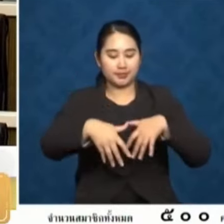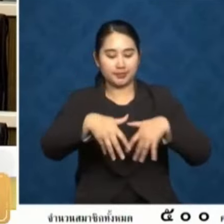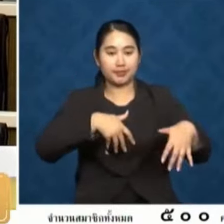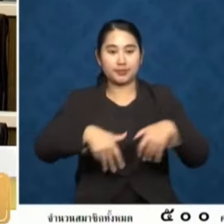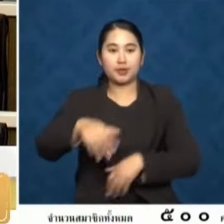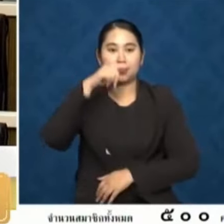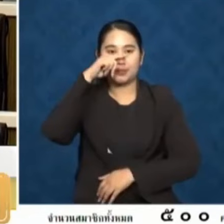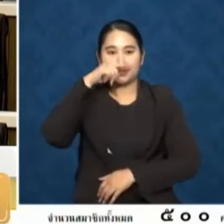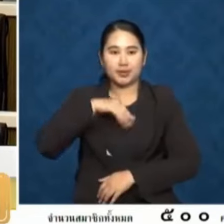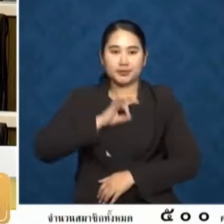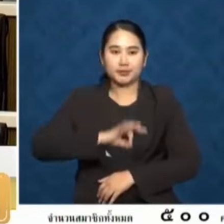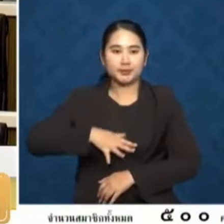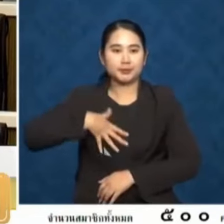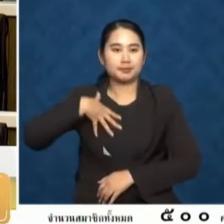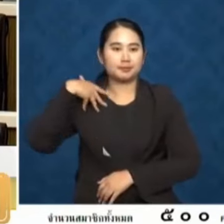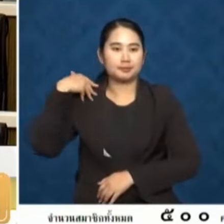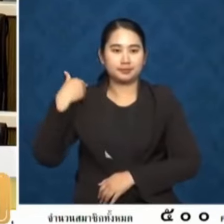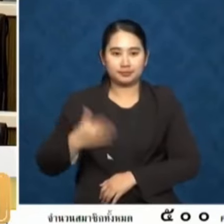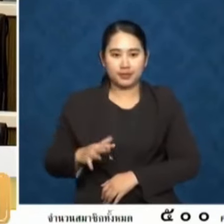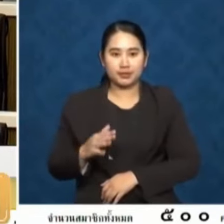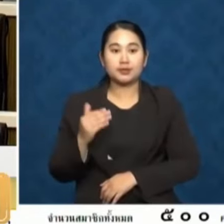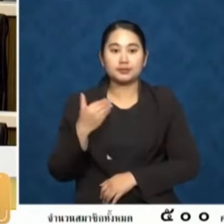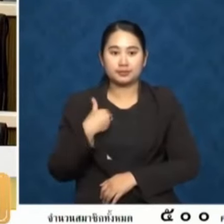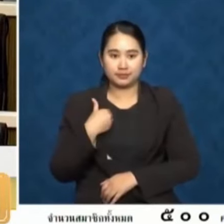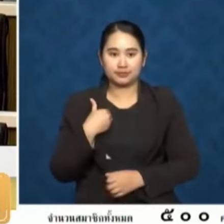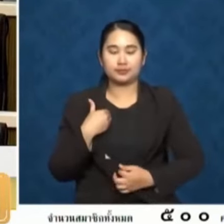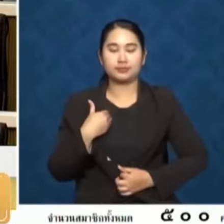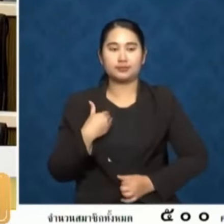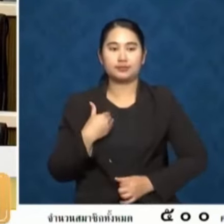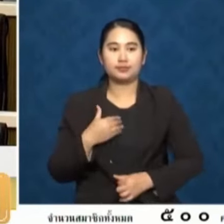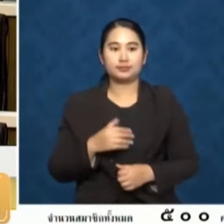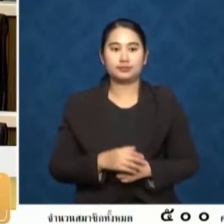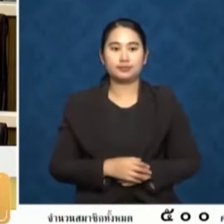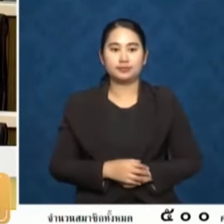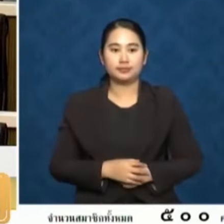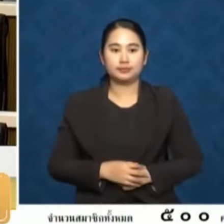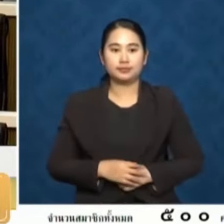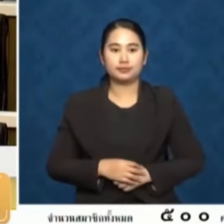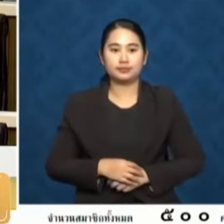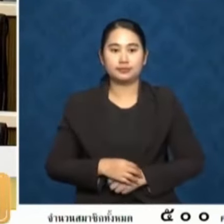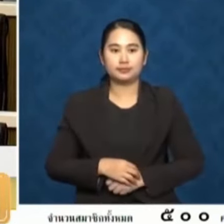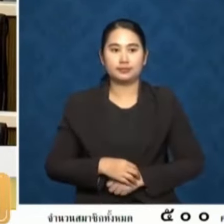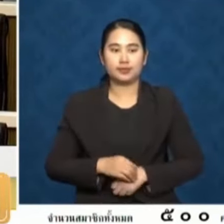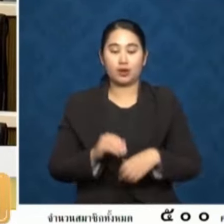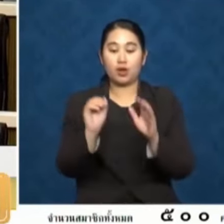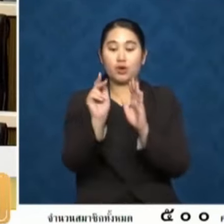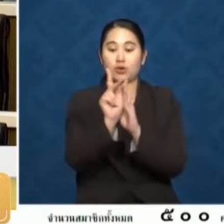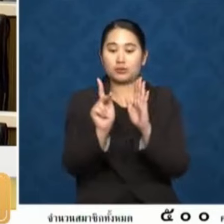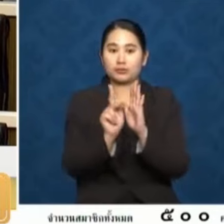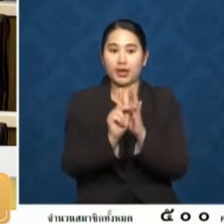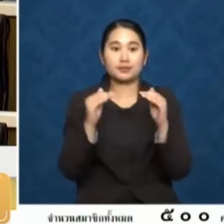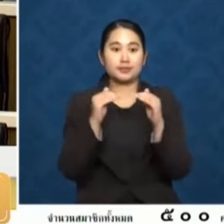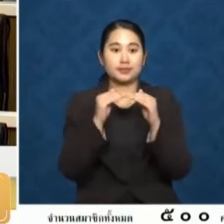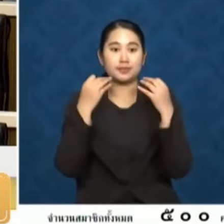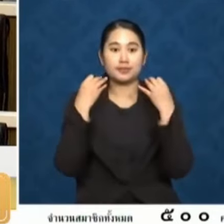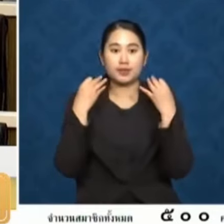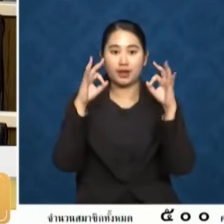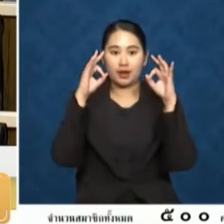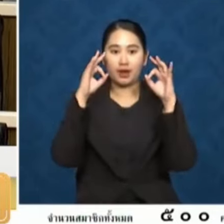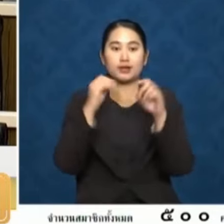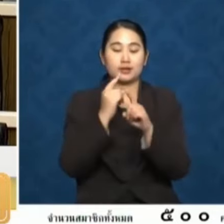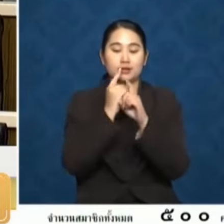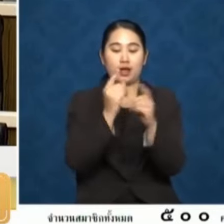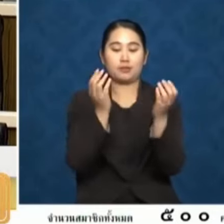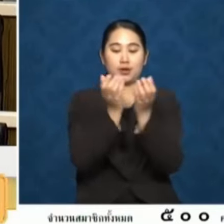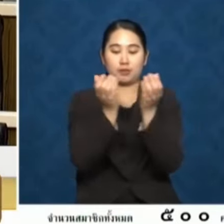ความรู้สึกของท่านสมาชิกค่อนข้างจะมากข้อกฎหมายสิทธิเสรีภาพตามรัฐธรรมนู